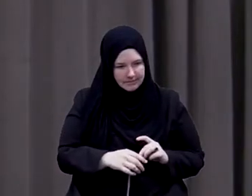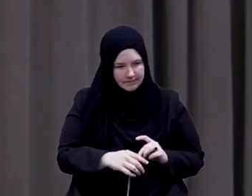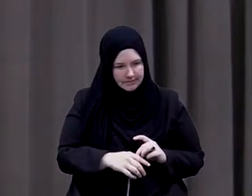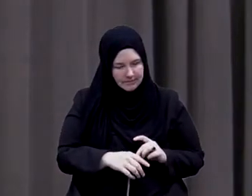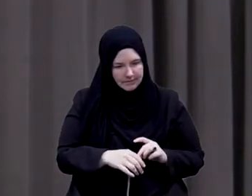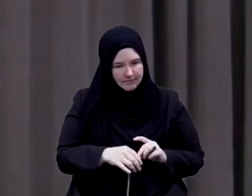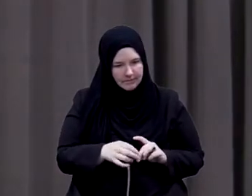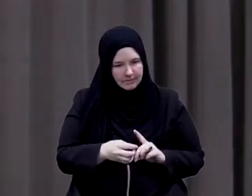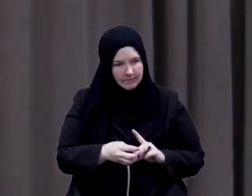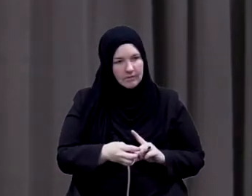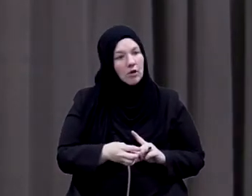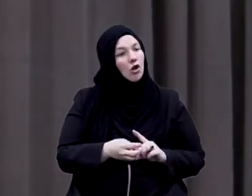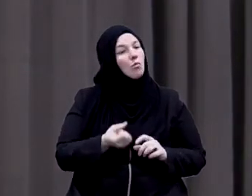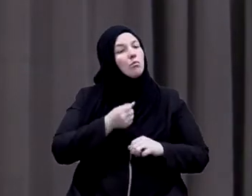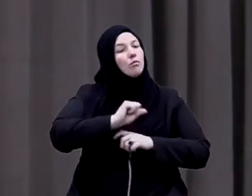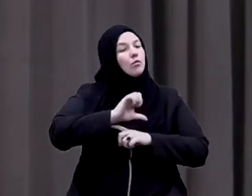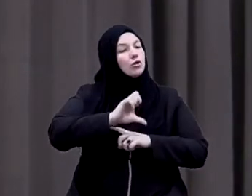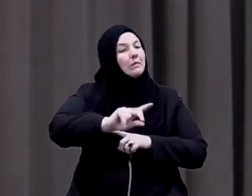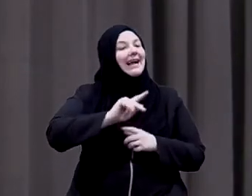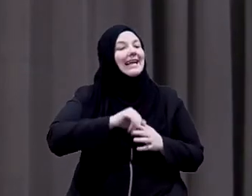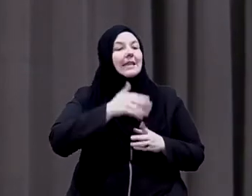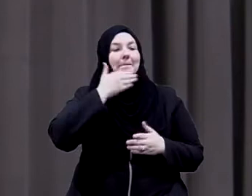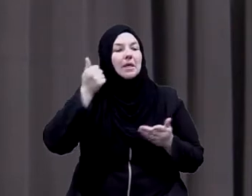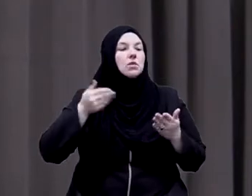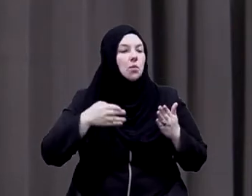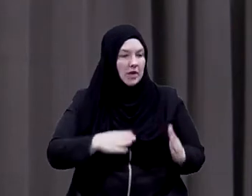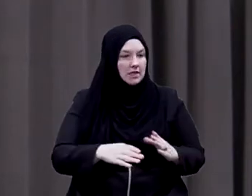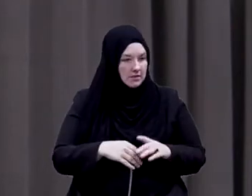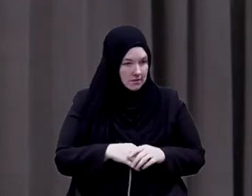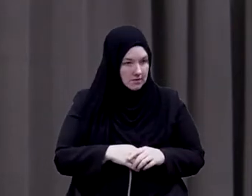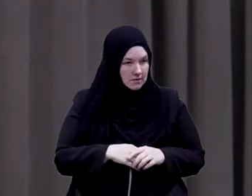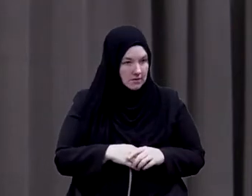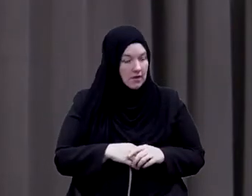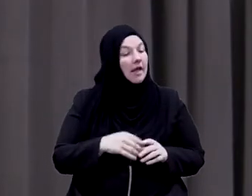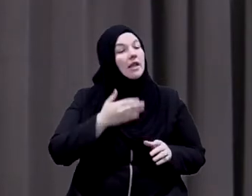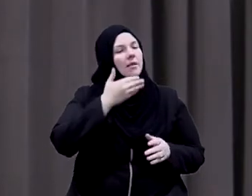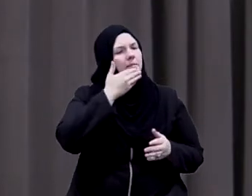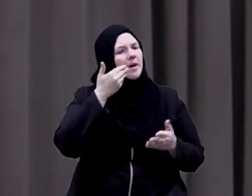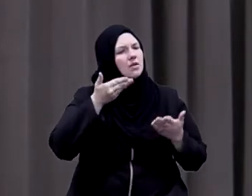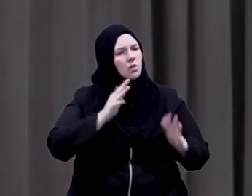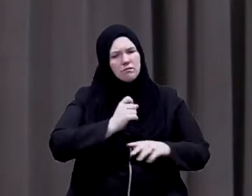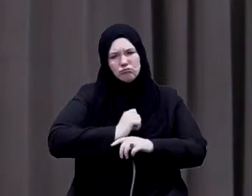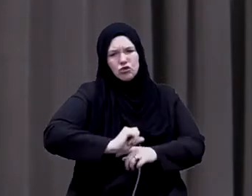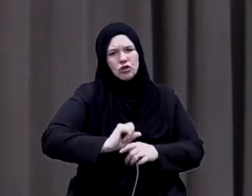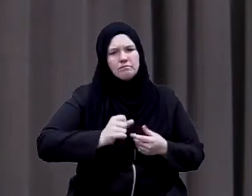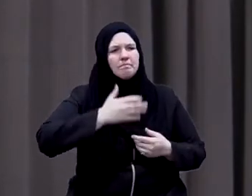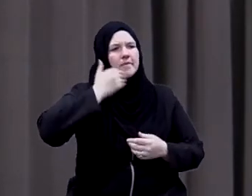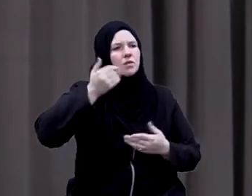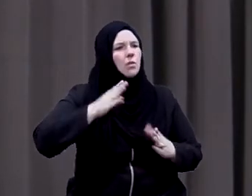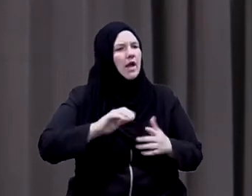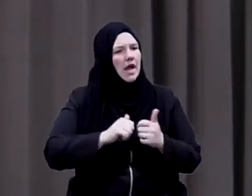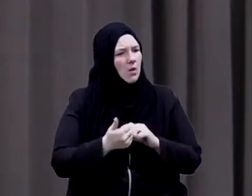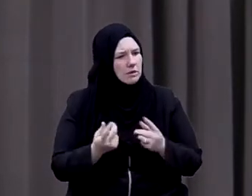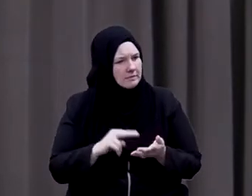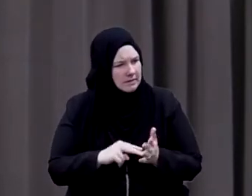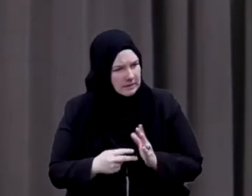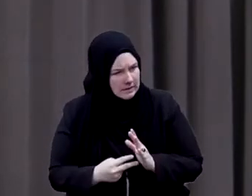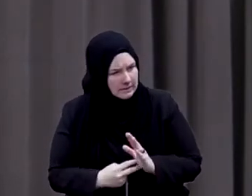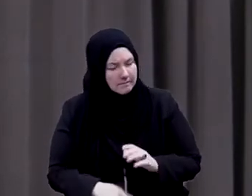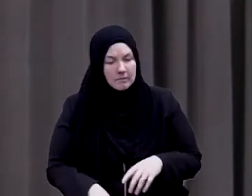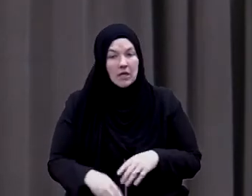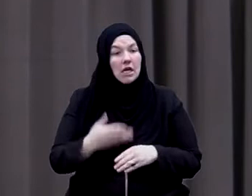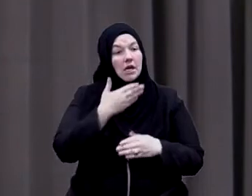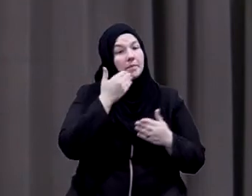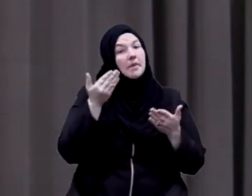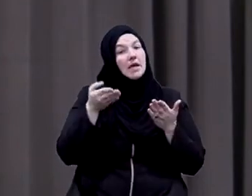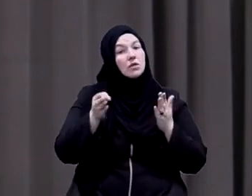أحسن. Push back in the best of ways. And the best of ways are the things that you could do to